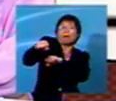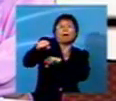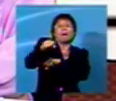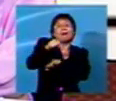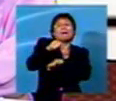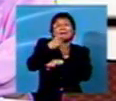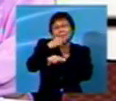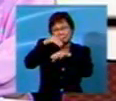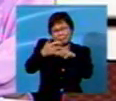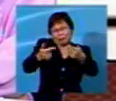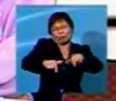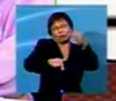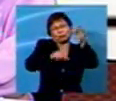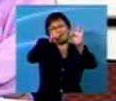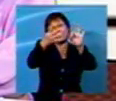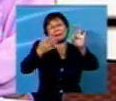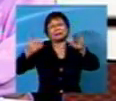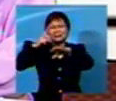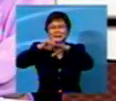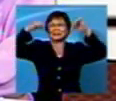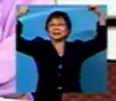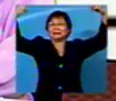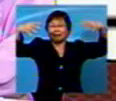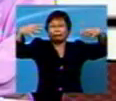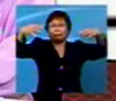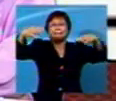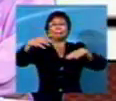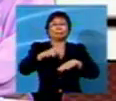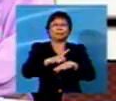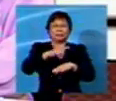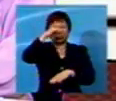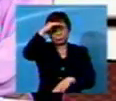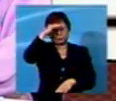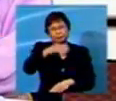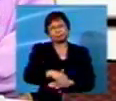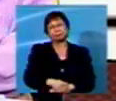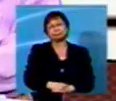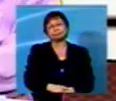Rahman berlaku 19 April lalu di stadium Majlis perbandaran Pasir